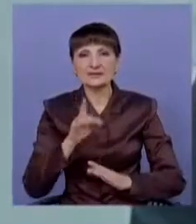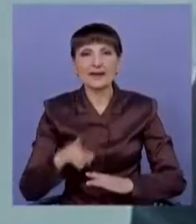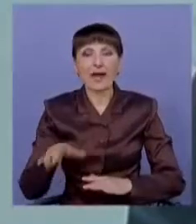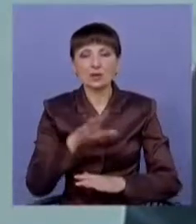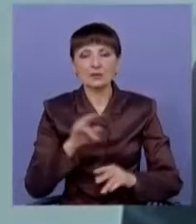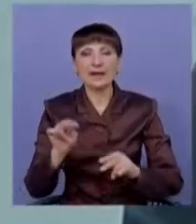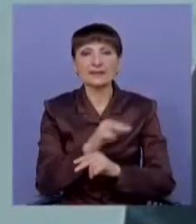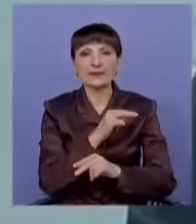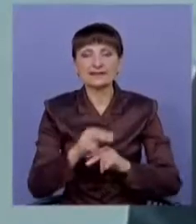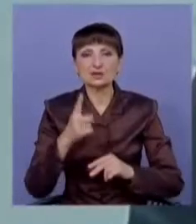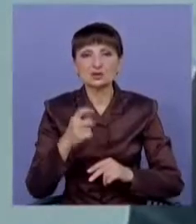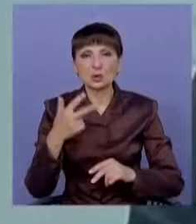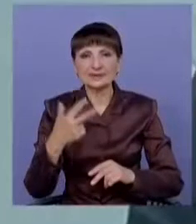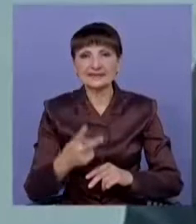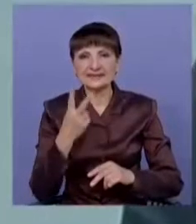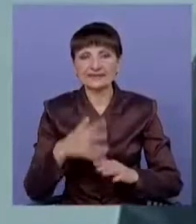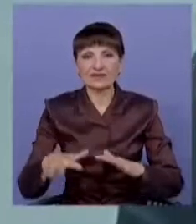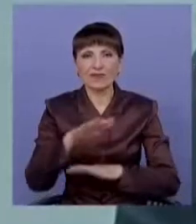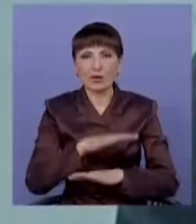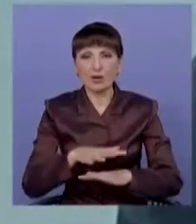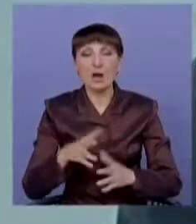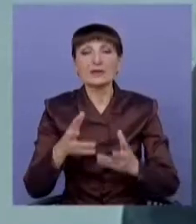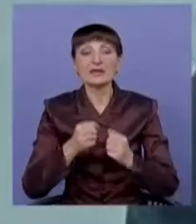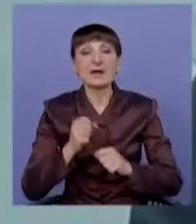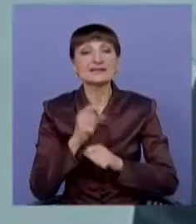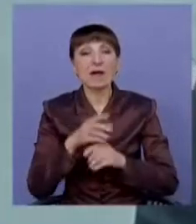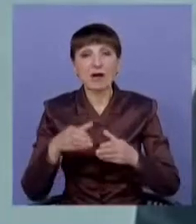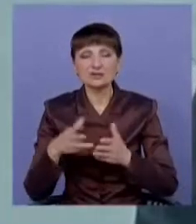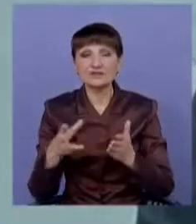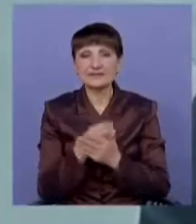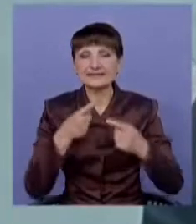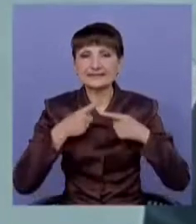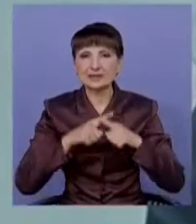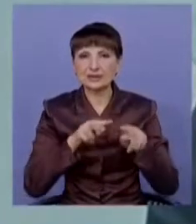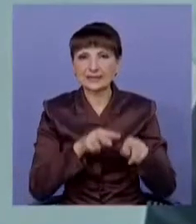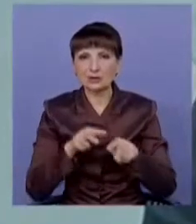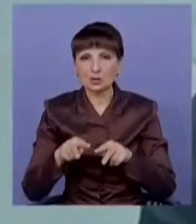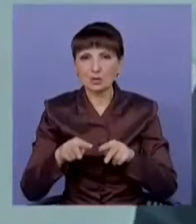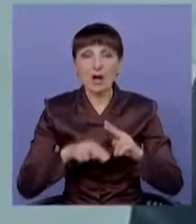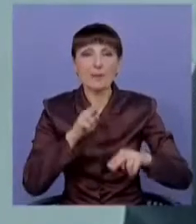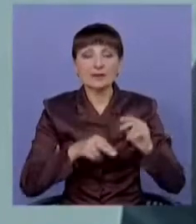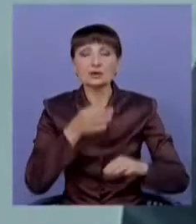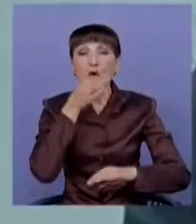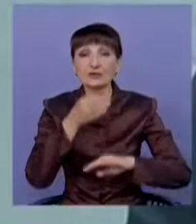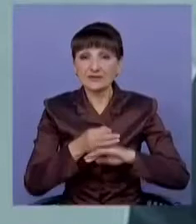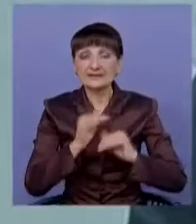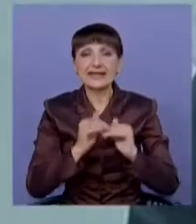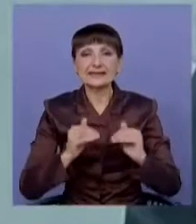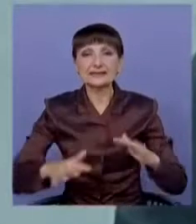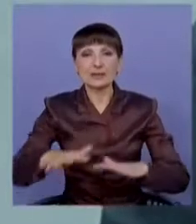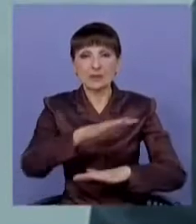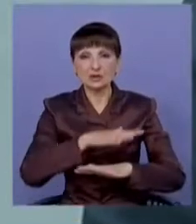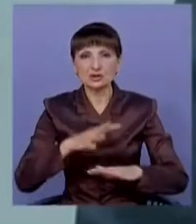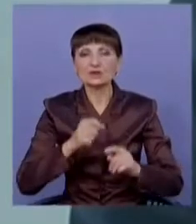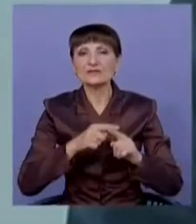районе отремонтированы 130 дворов. Принимают их заказчик вместе с техническим надзором. Подрядчики несут ответственность за детские площадки